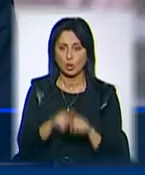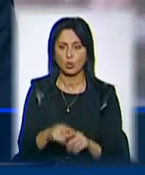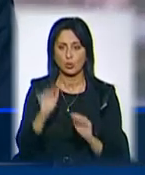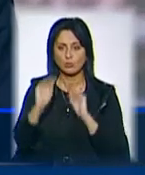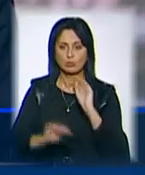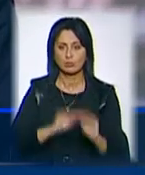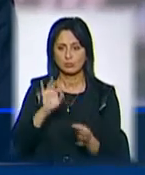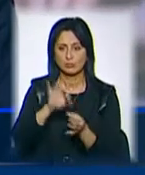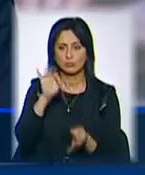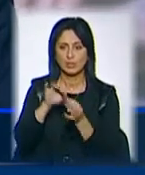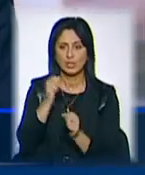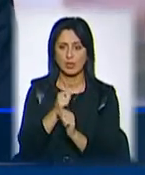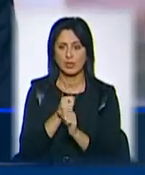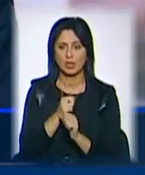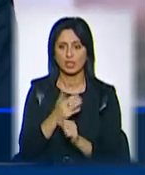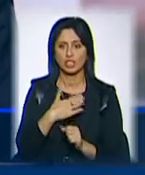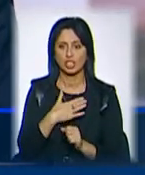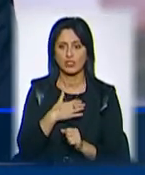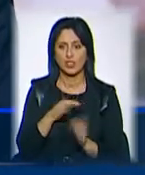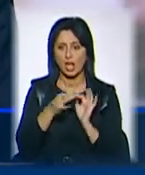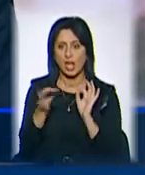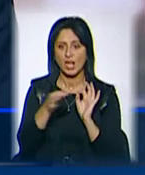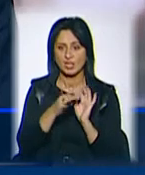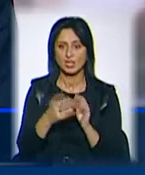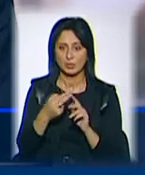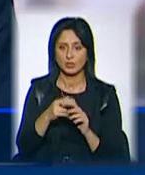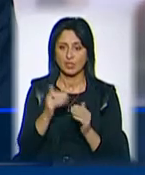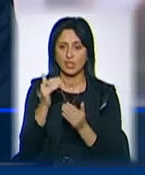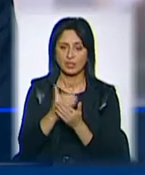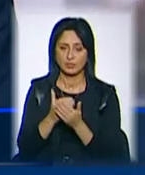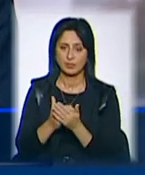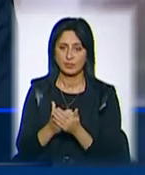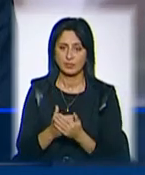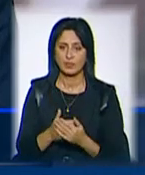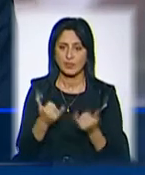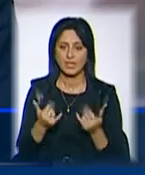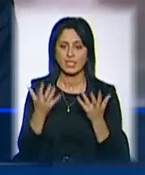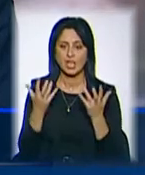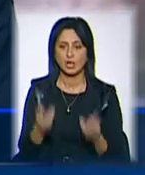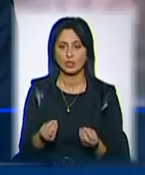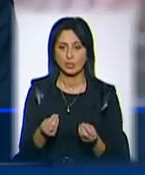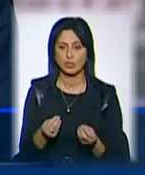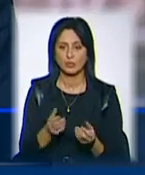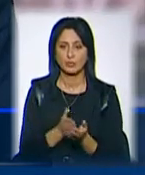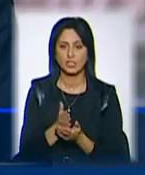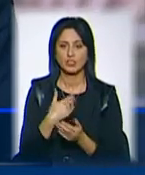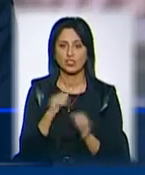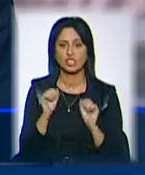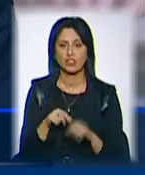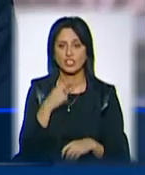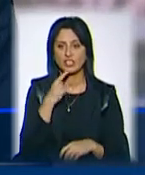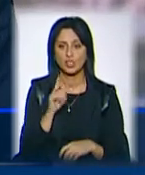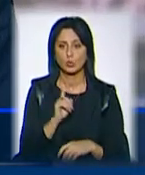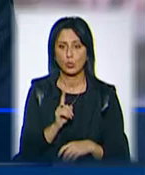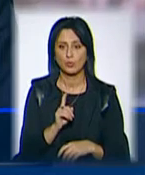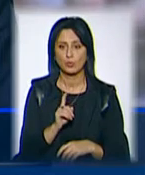ტექნოლოგიები, დაგვეჭურვა ჩვენი ხაზები და ქვესადგურები, როგორც მოგახსენეთ, და დღესდღეობით პრინციპში ჩვენ შეგვიძლია ვთქვათ,